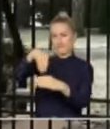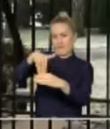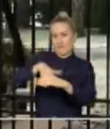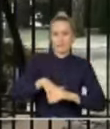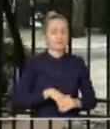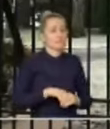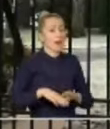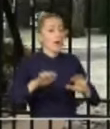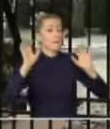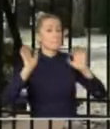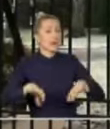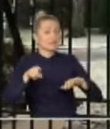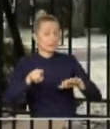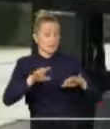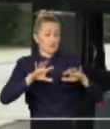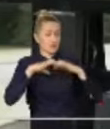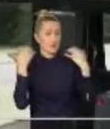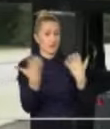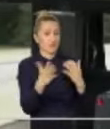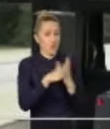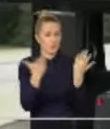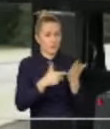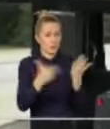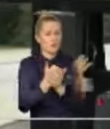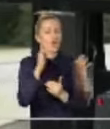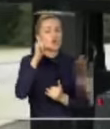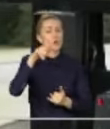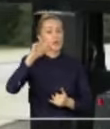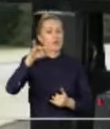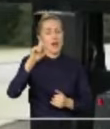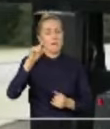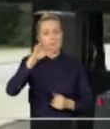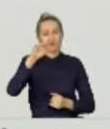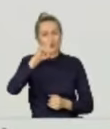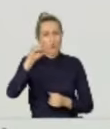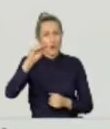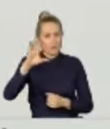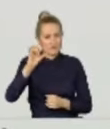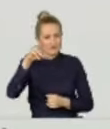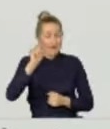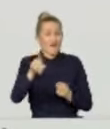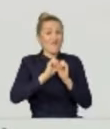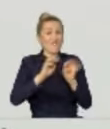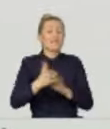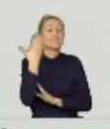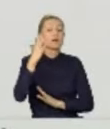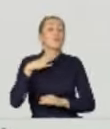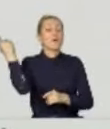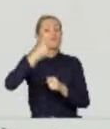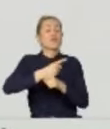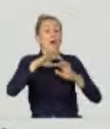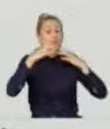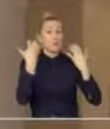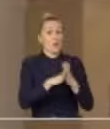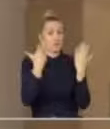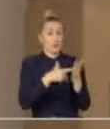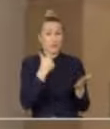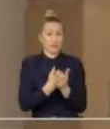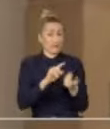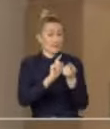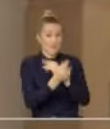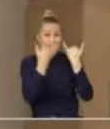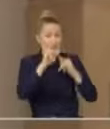Trybunału Konstytucyjnego Julia Przyłębska w wywiadzie dla tygodnika Gazeta Polska tłumaczy, że niedawne orzeczenie Trybunału nie mogło być inne, bo